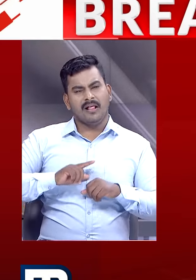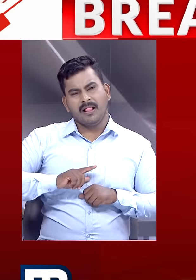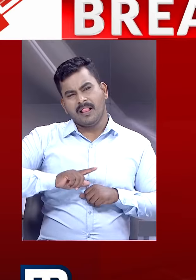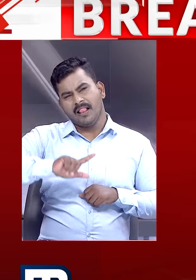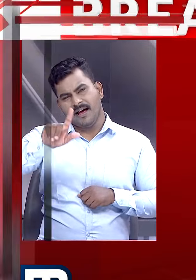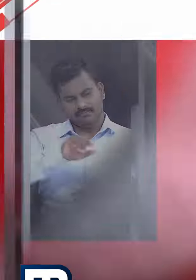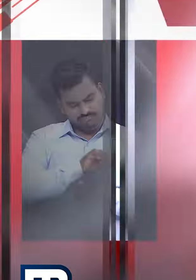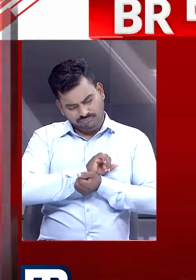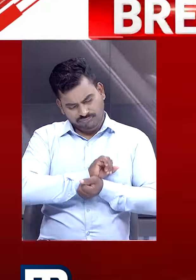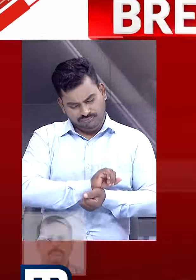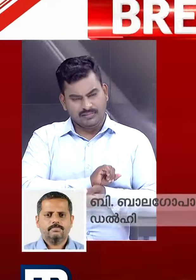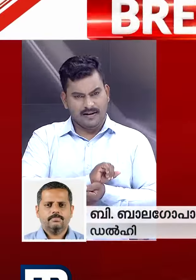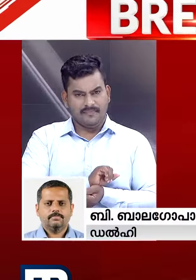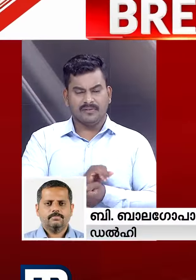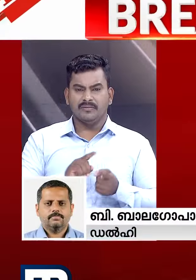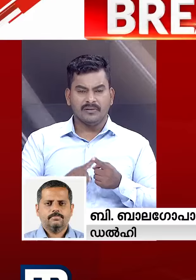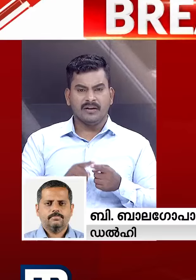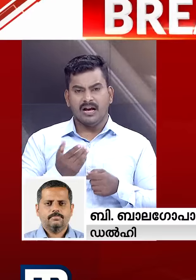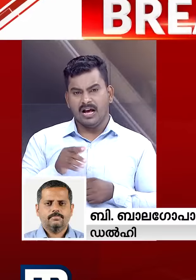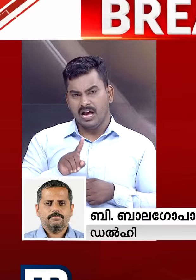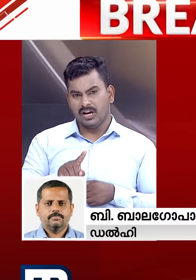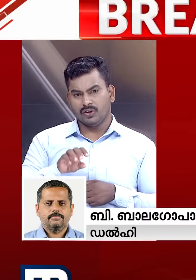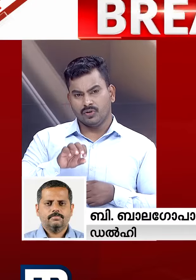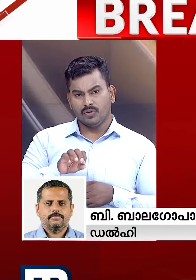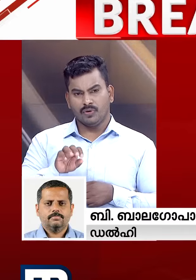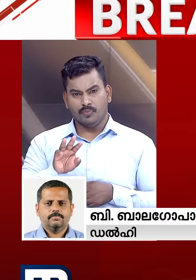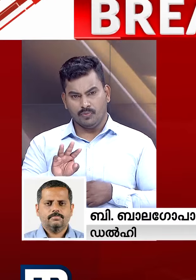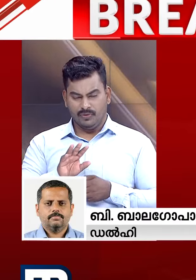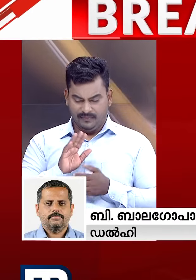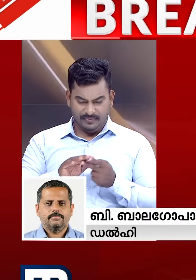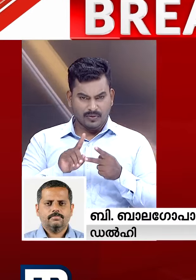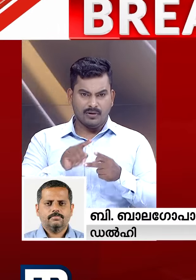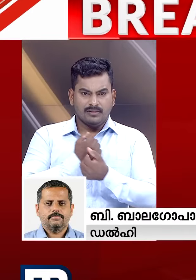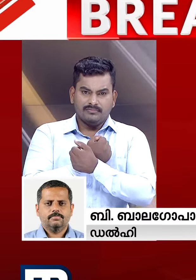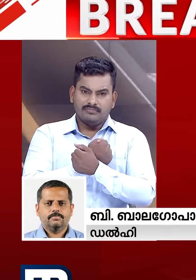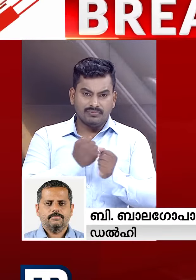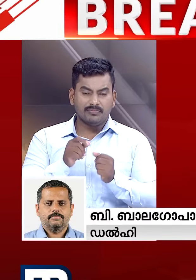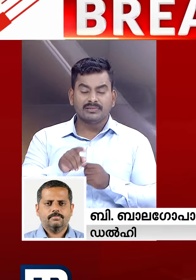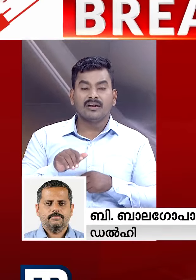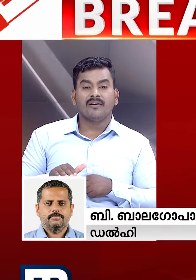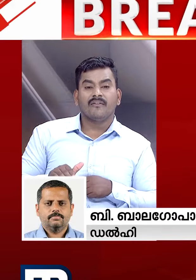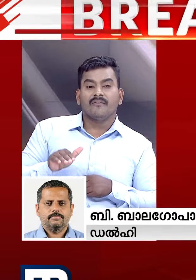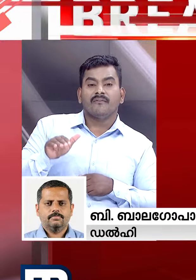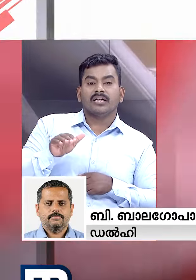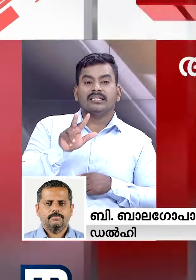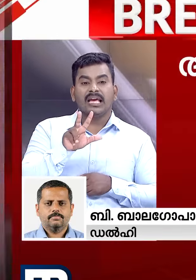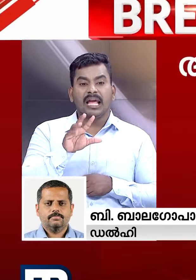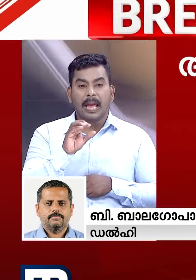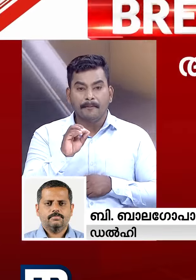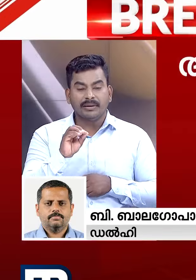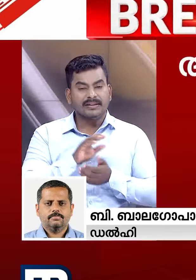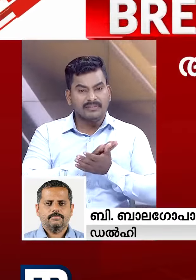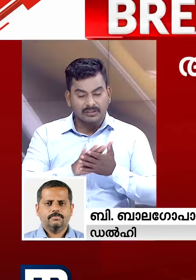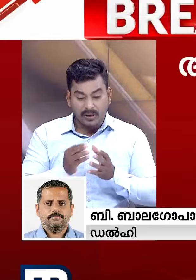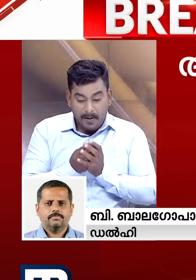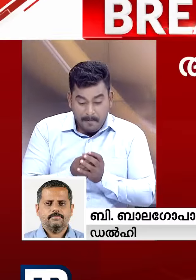തടവിന് ശിക്ഷിച്ചിരുന്നു. അതുകൊണ്ട് തന്നെ 80-കാരനായ കരീം തുണ്ടയ്ക്ക് ഈ ജയിൽ മോചിതനാകാൻ വേണ്ടി കഴിയില്ല. ഈ ബോംബ്